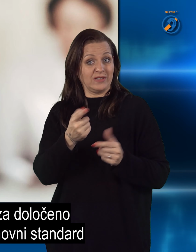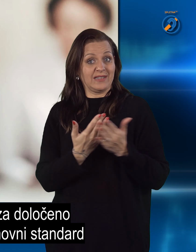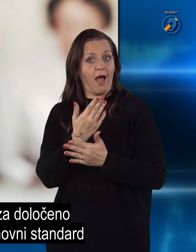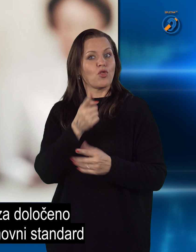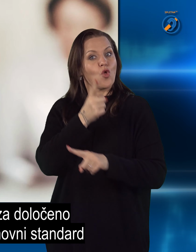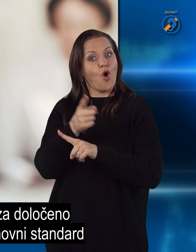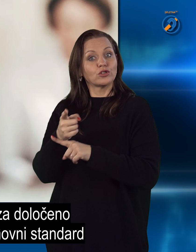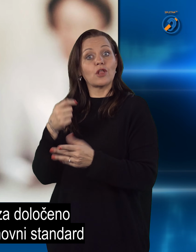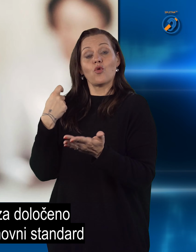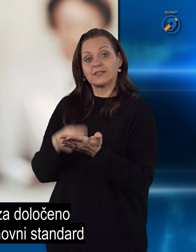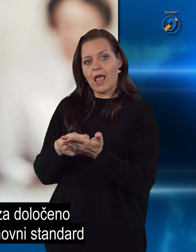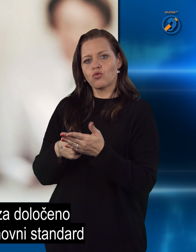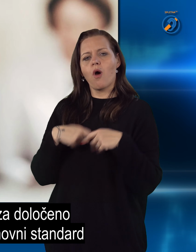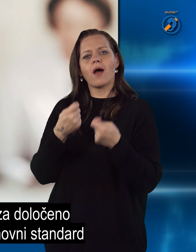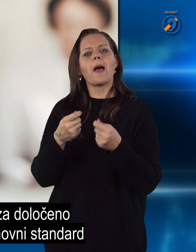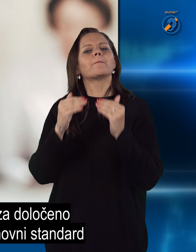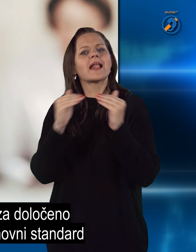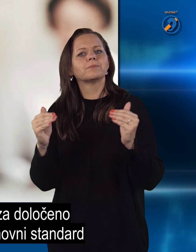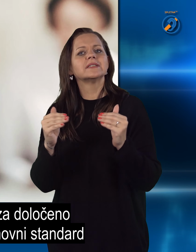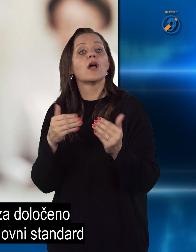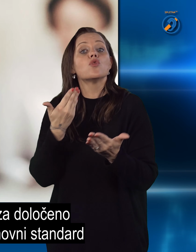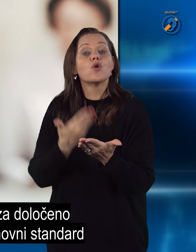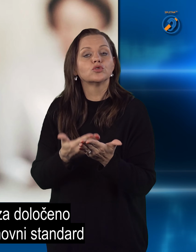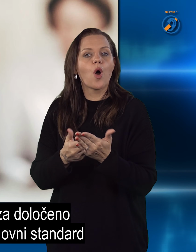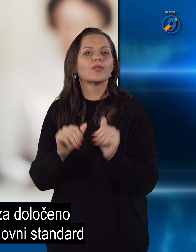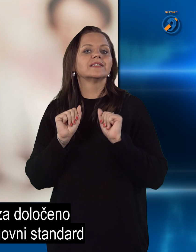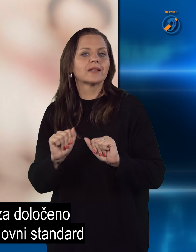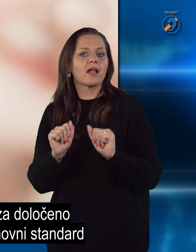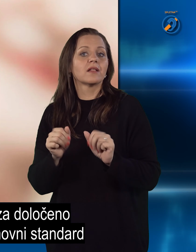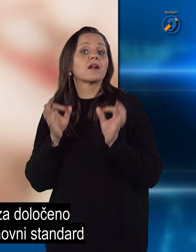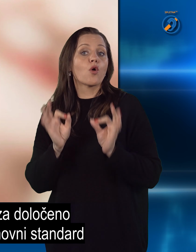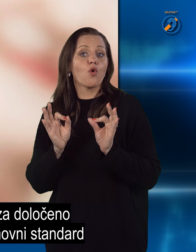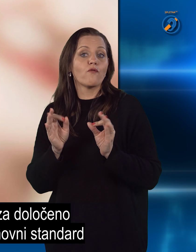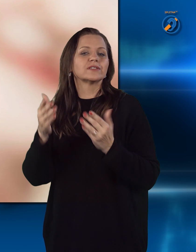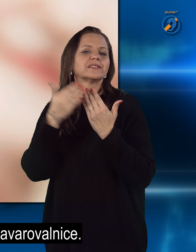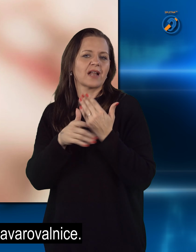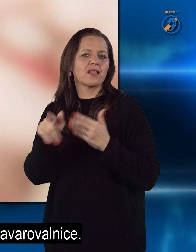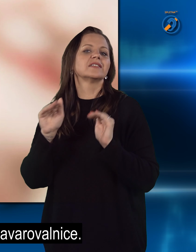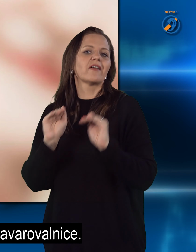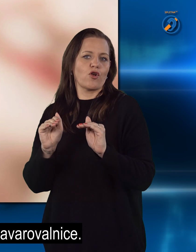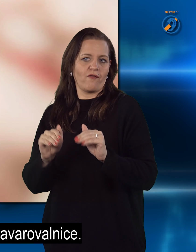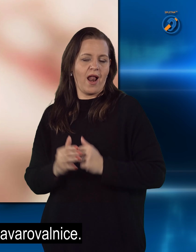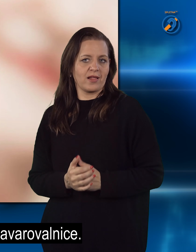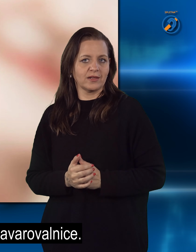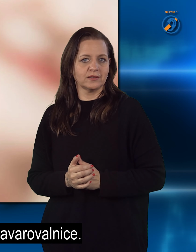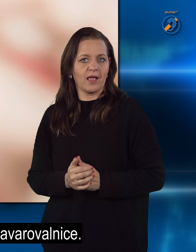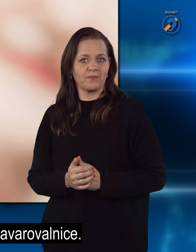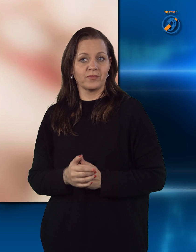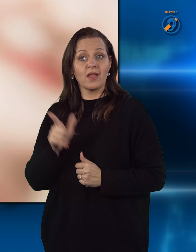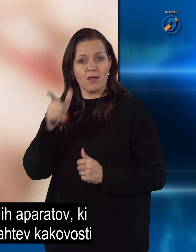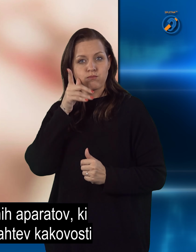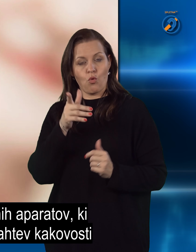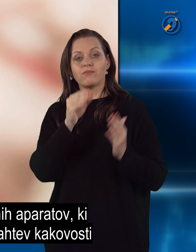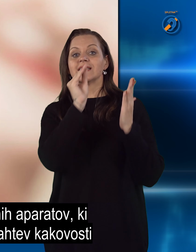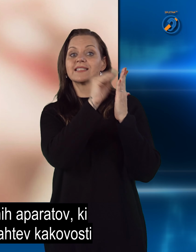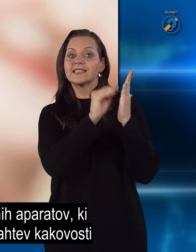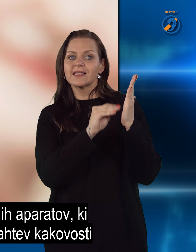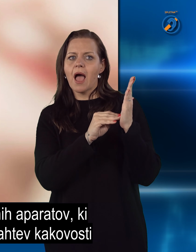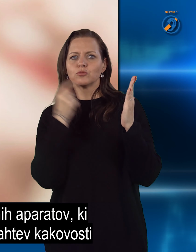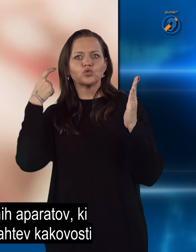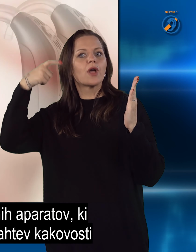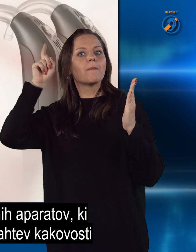Prav tako pa bo za določeno ceno predpisan osnovni standard kakovosti s strani zavarovalnice. Ta bo